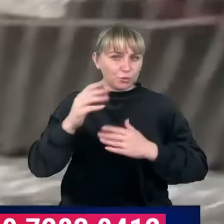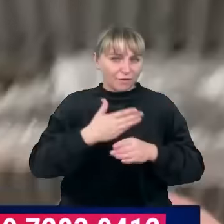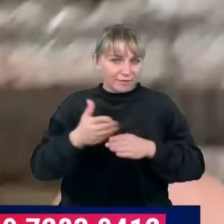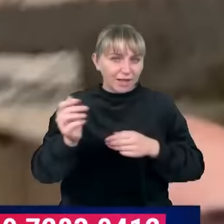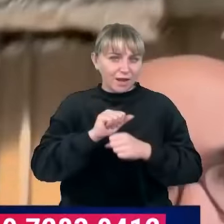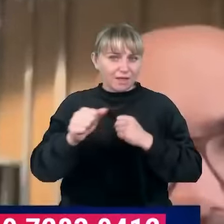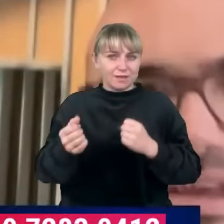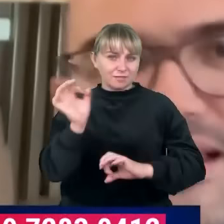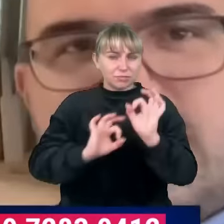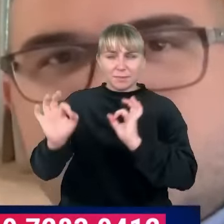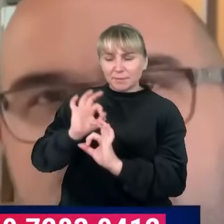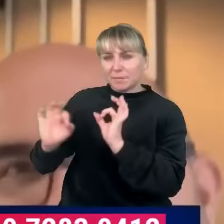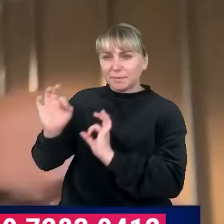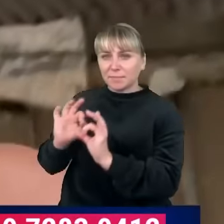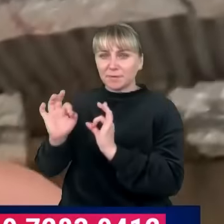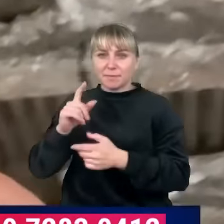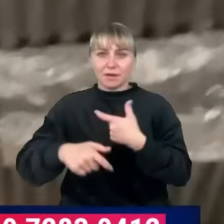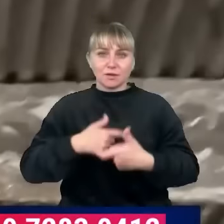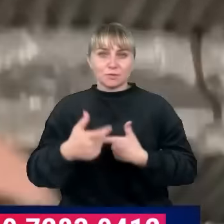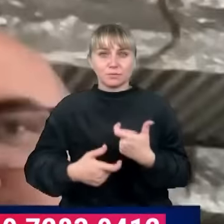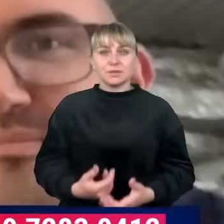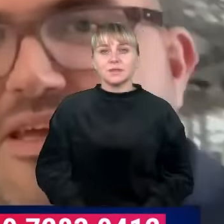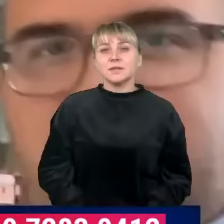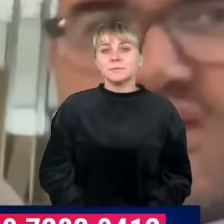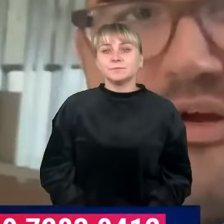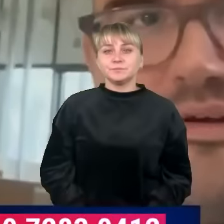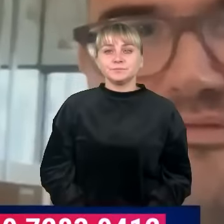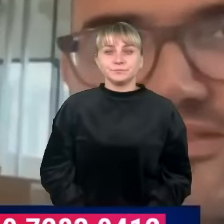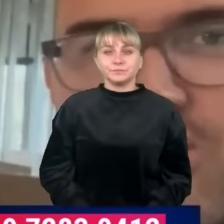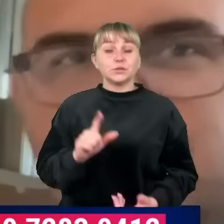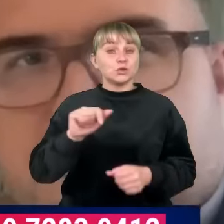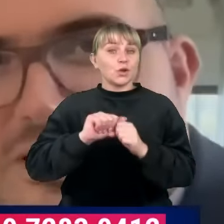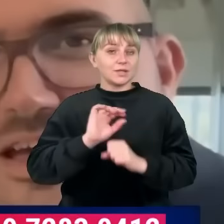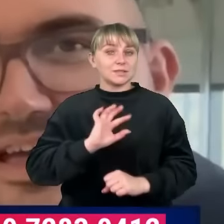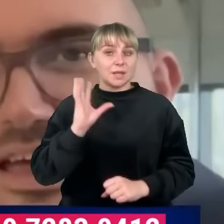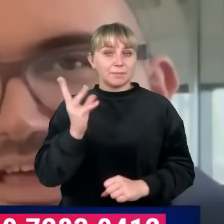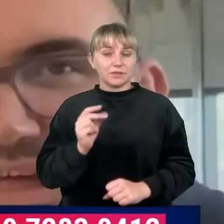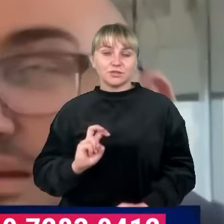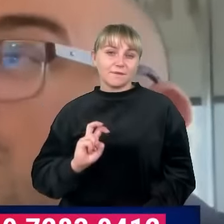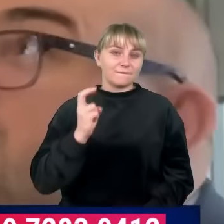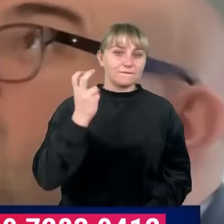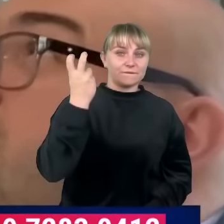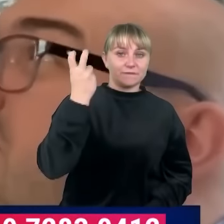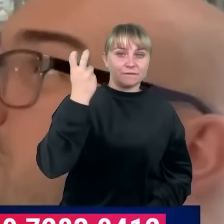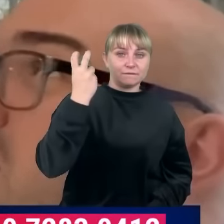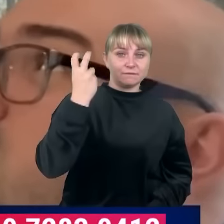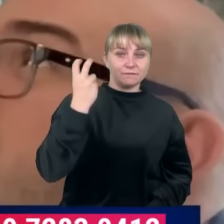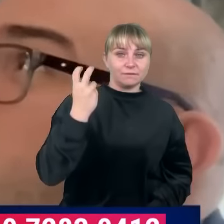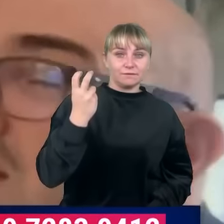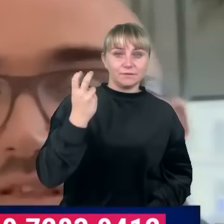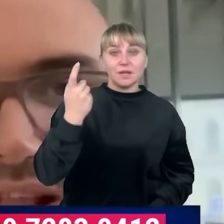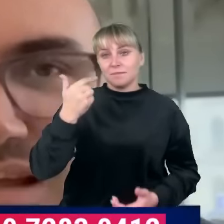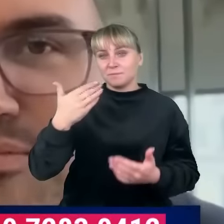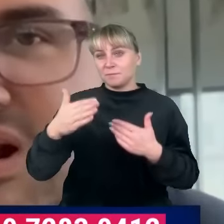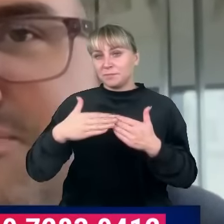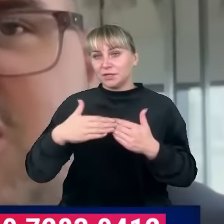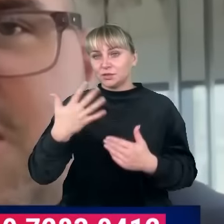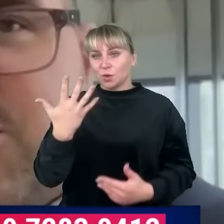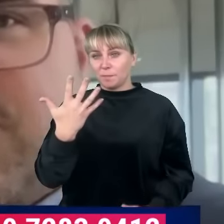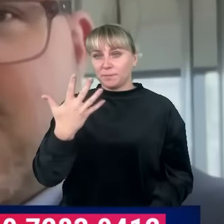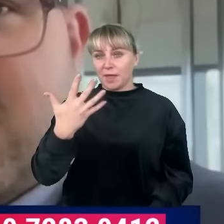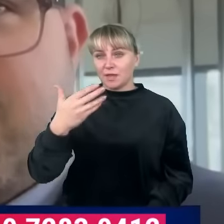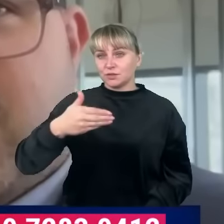Zobaczcie. To jest to, co jest w tym budynku najpiękniejszego. Wysokość. Prawie 5 metrów, nawet lekko